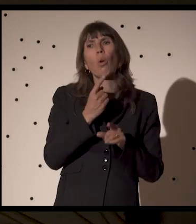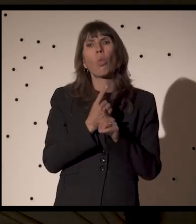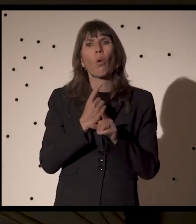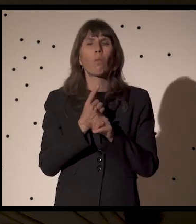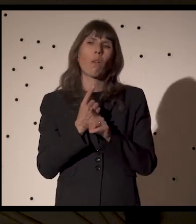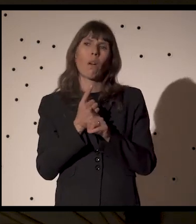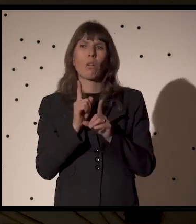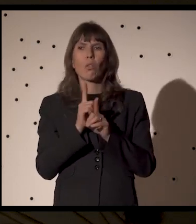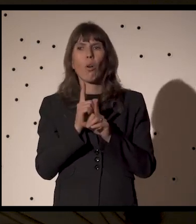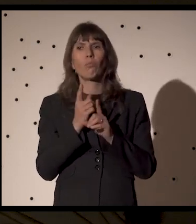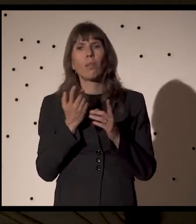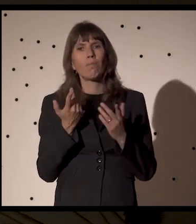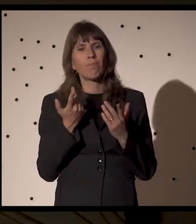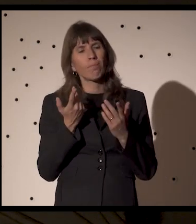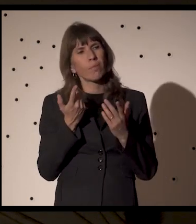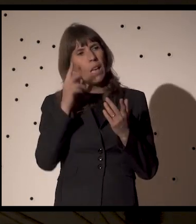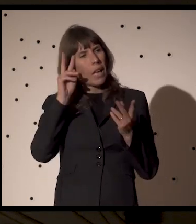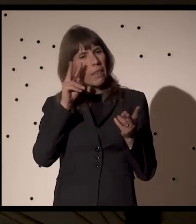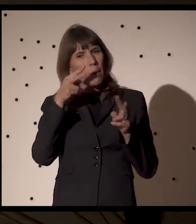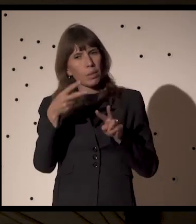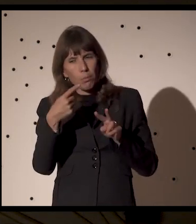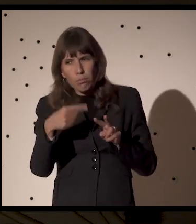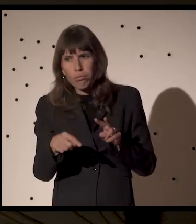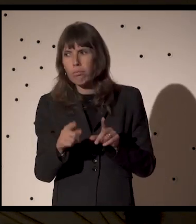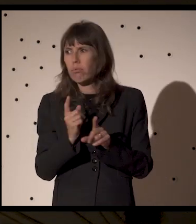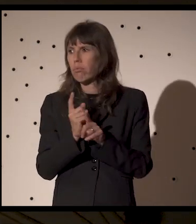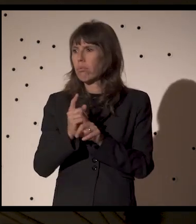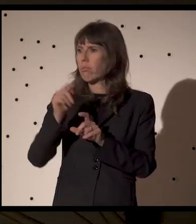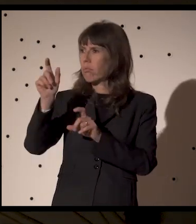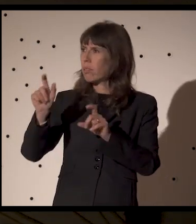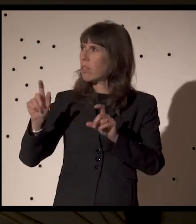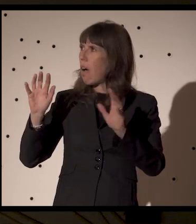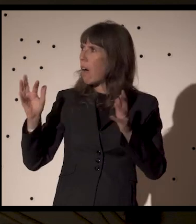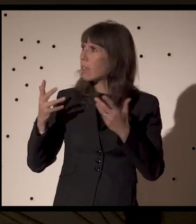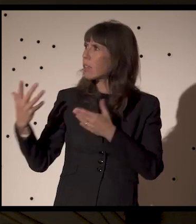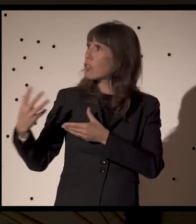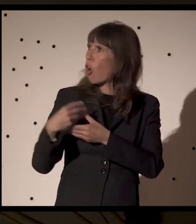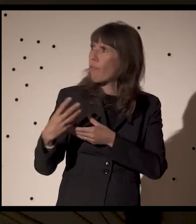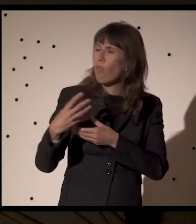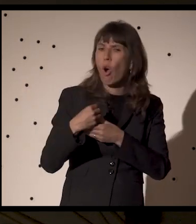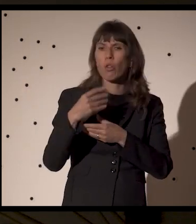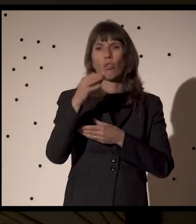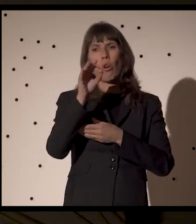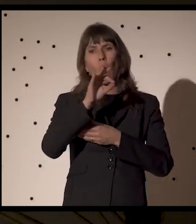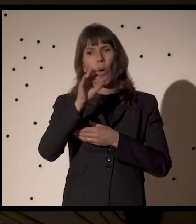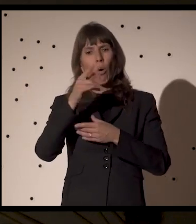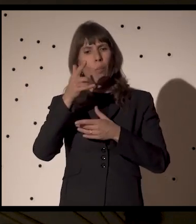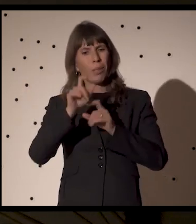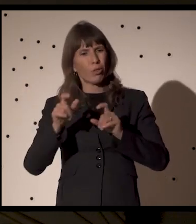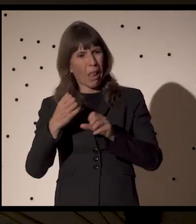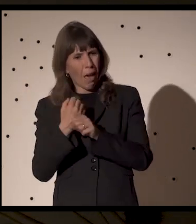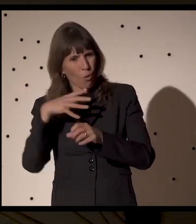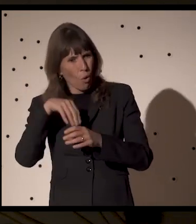coralmente questa lettura coinvolgendo artisti coinvolgendo i lavoratori del teatro coinvolgendo La città il pubblico